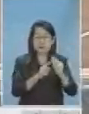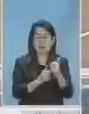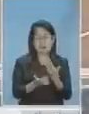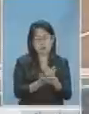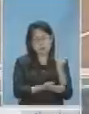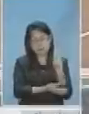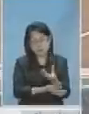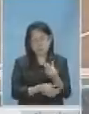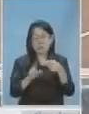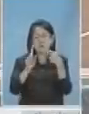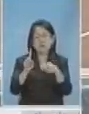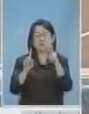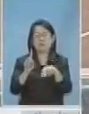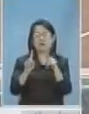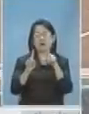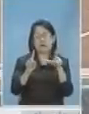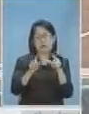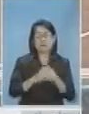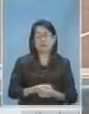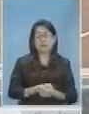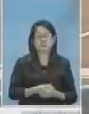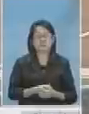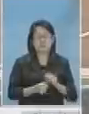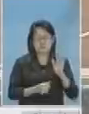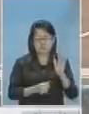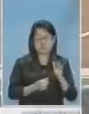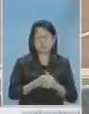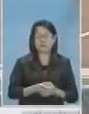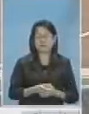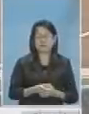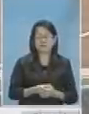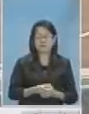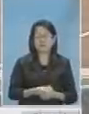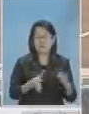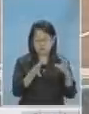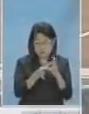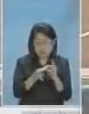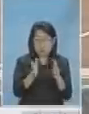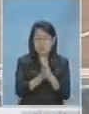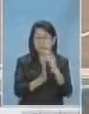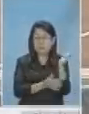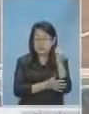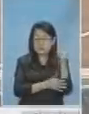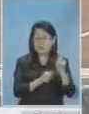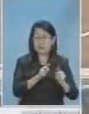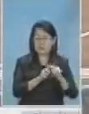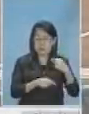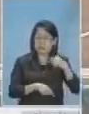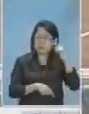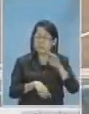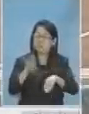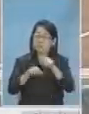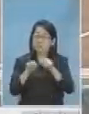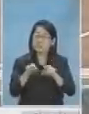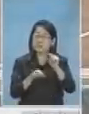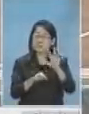านครับโครงข่ายของท่านเนี่ยนะครับที่เข้าไปสู่การท่องเที่ยวเนี่ยผมคิด 25% ครับมันก็จะได้ประมา